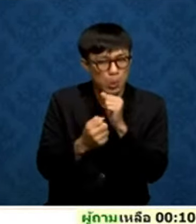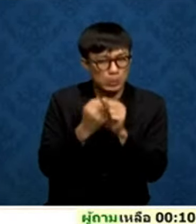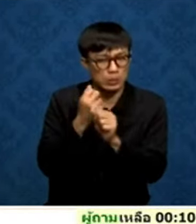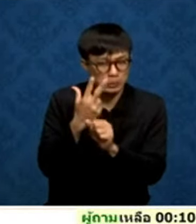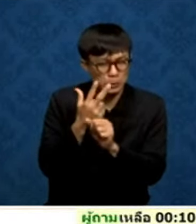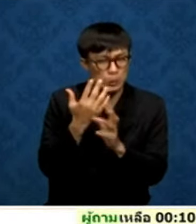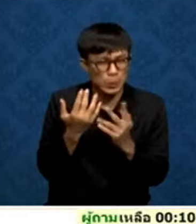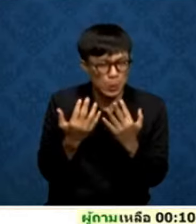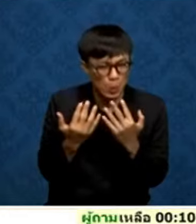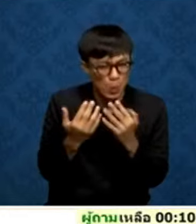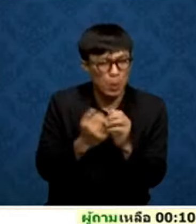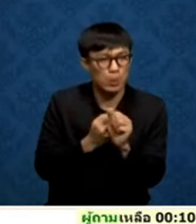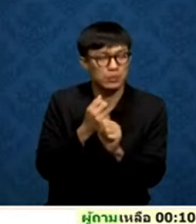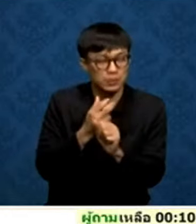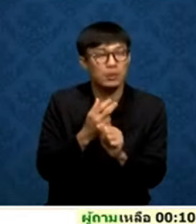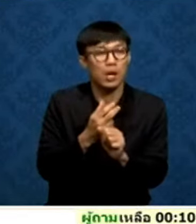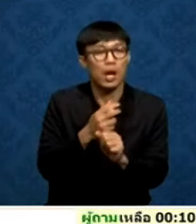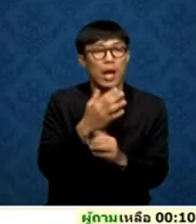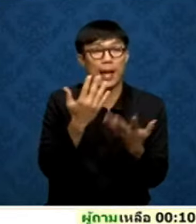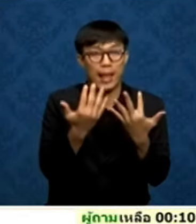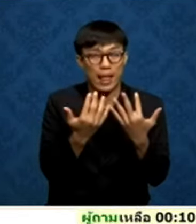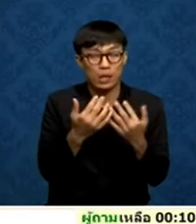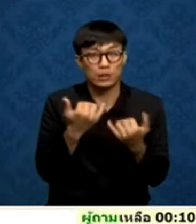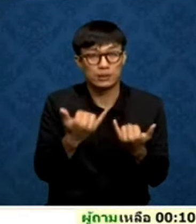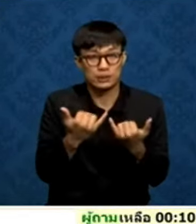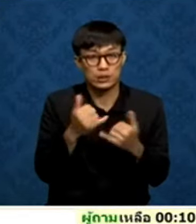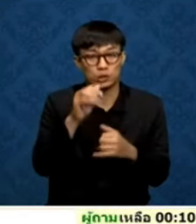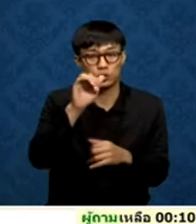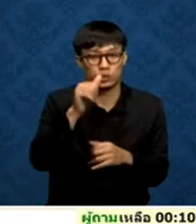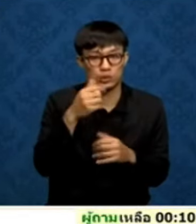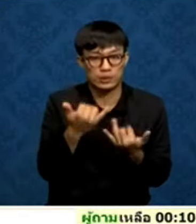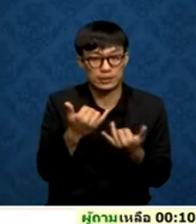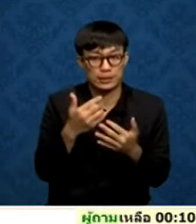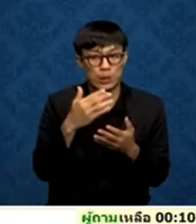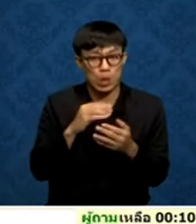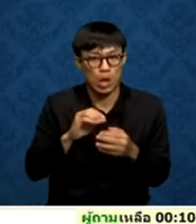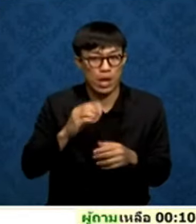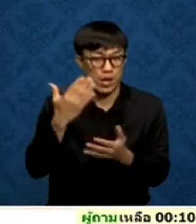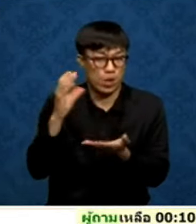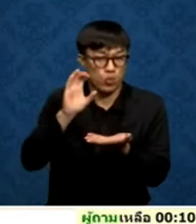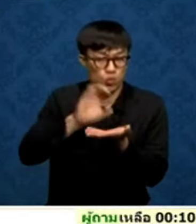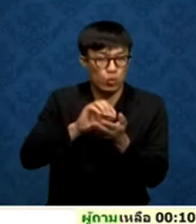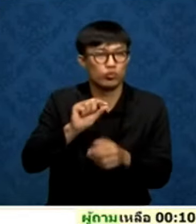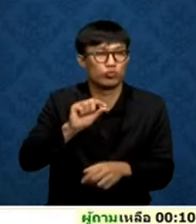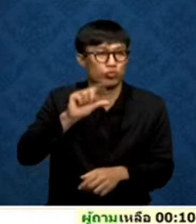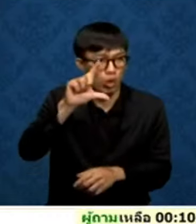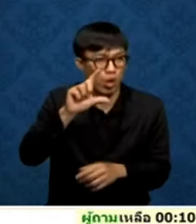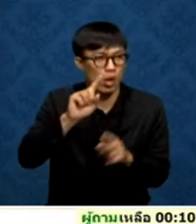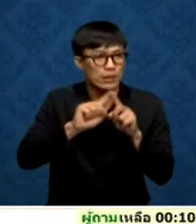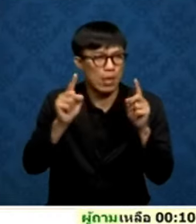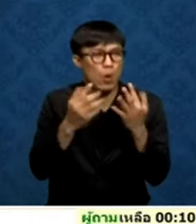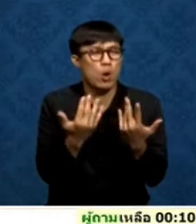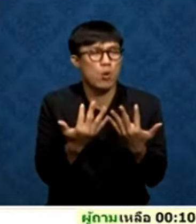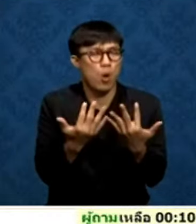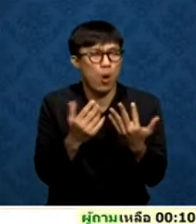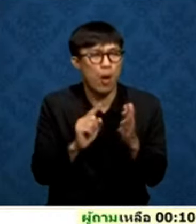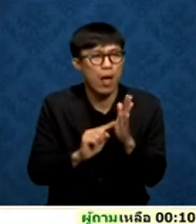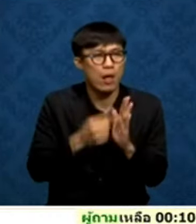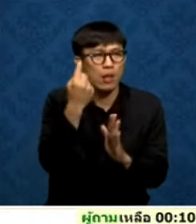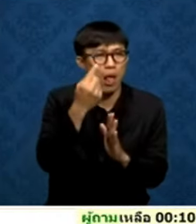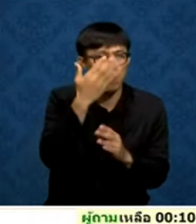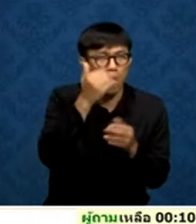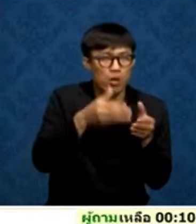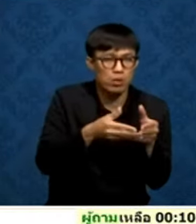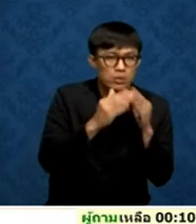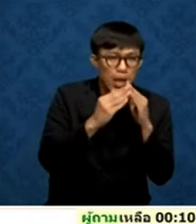ะครับดังนั้นผมก็เลยจะเรียนว่ายอดทั้งหมดวันนี้มันเข้ามาเยอะนะครับแต่ว่าเป็นช่วงแรกนะครับเป็นช่วงแรกของการก่อสร้างโรงงานการติ